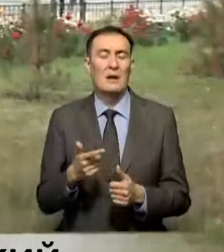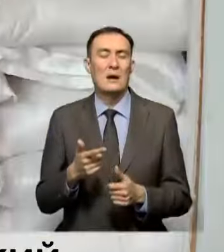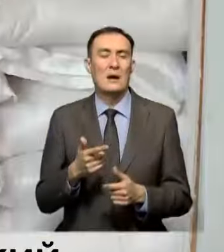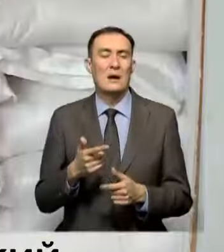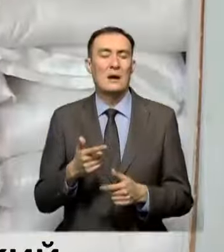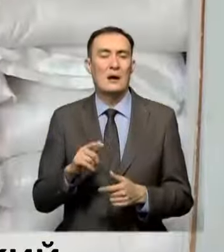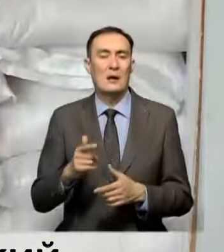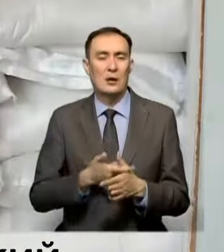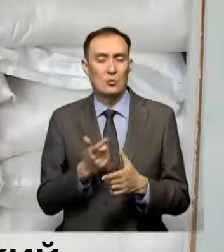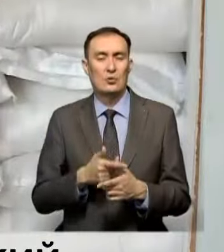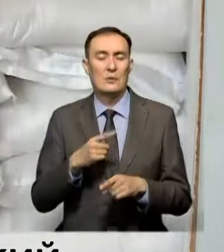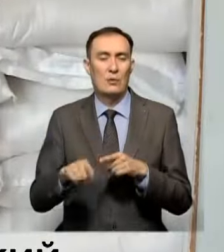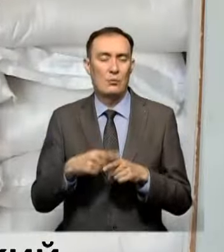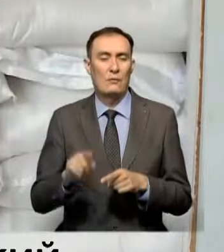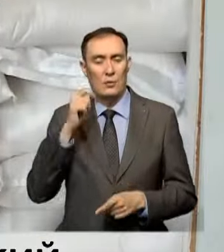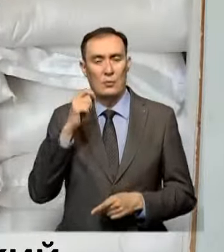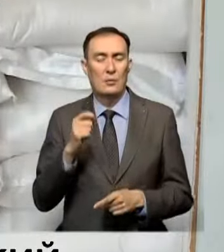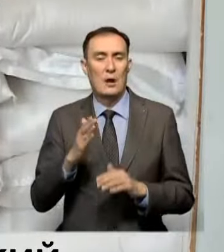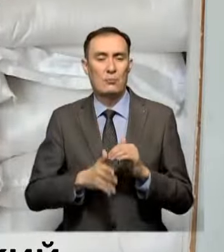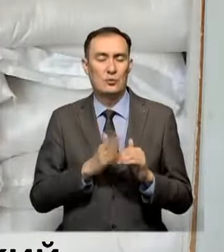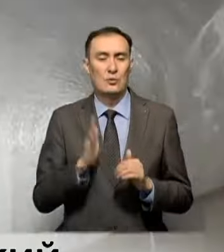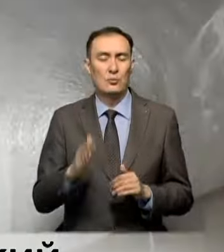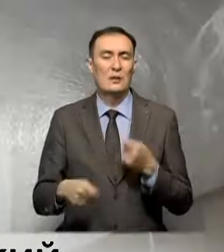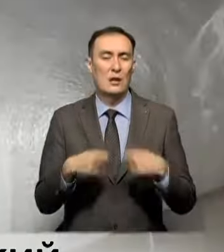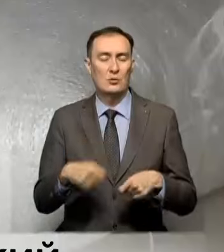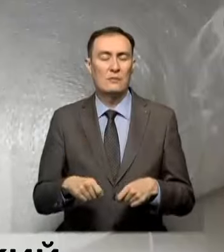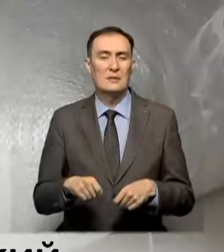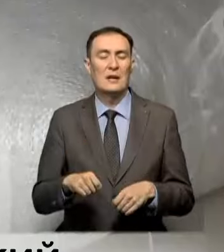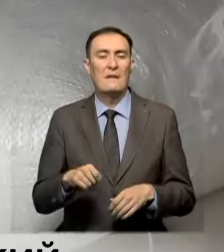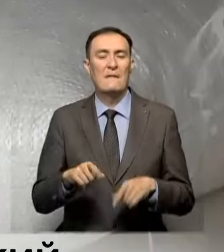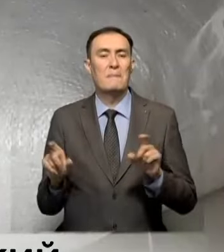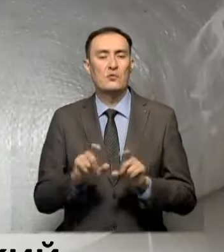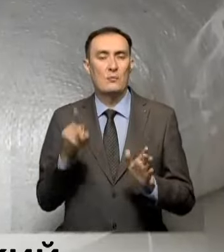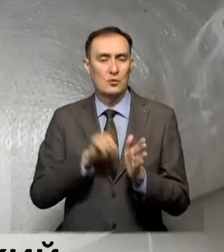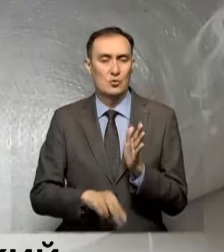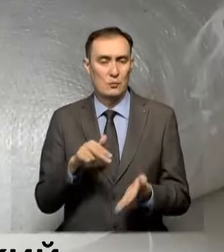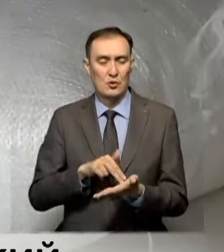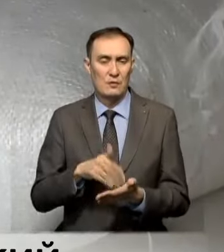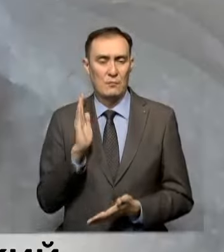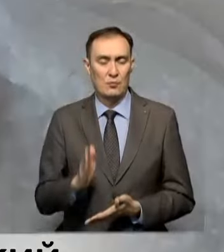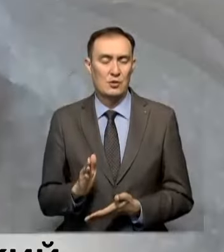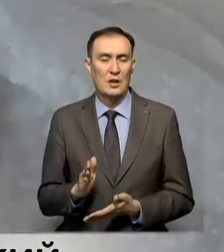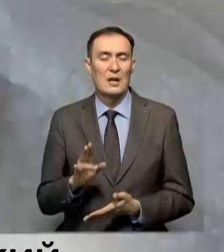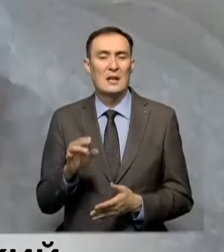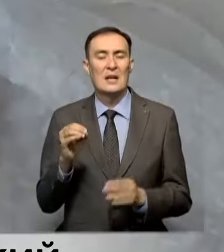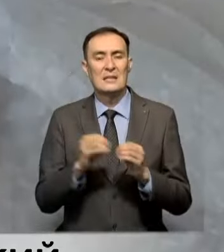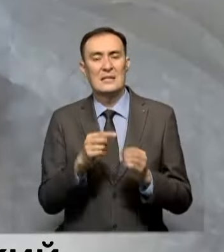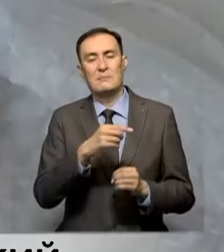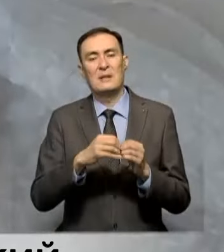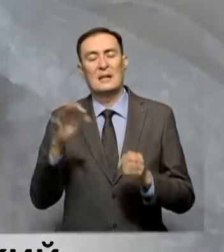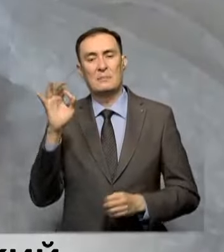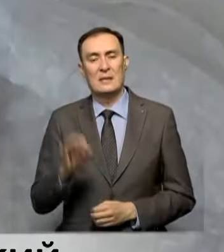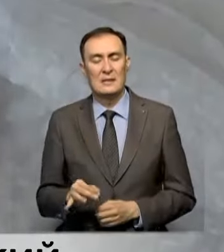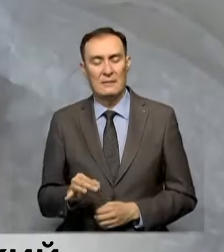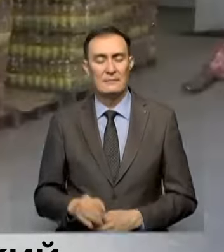лук. С наступлением зимы продукция из Ставфонда будет реализовываться в социальных магазинах. Цены на них будут ниже рыночных на